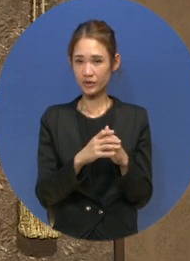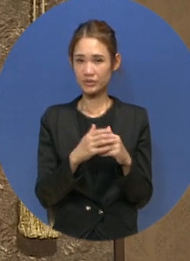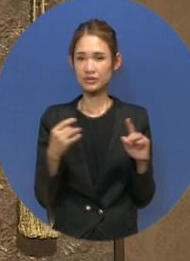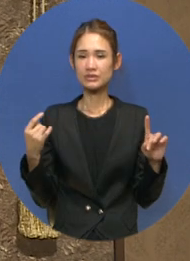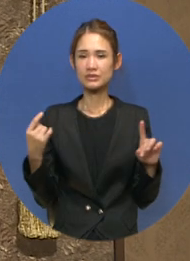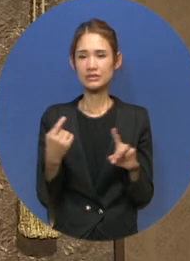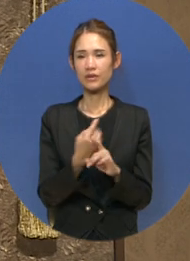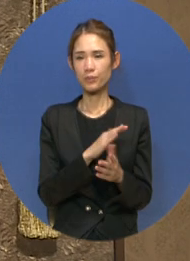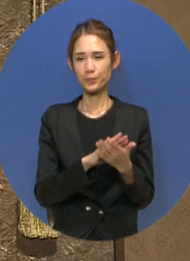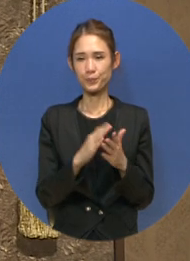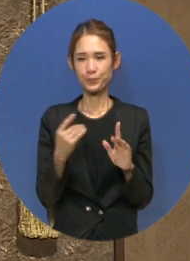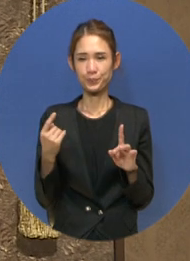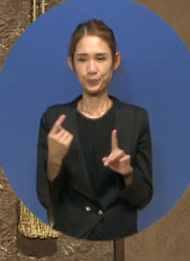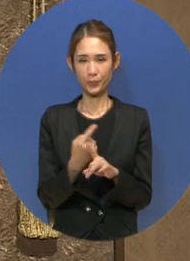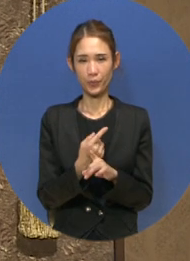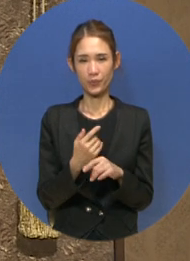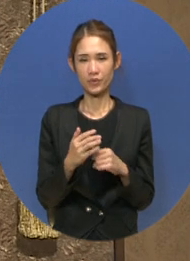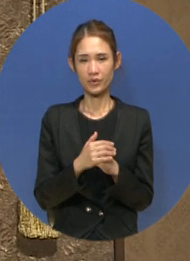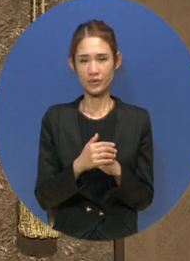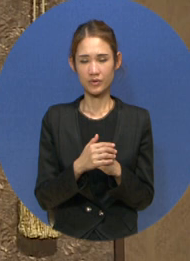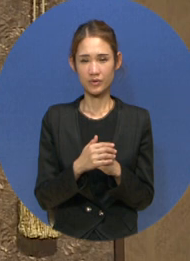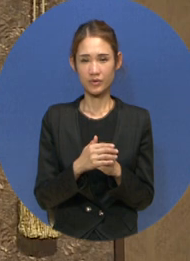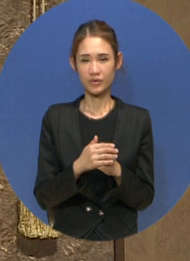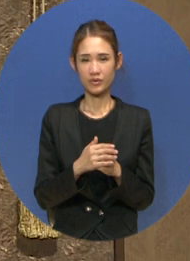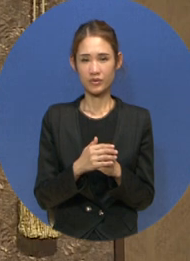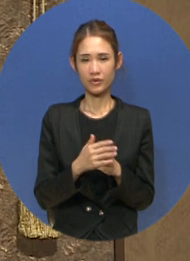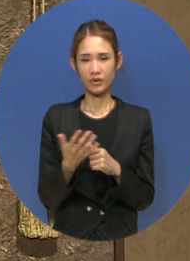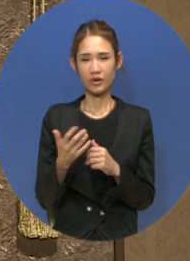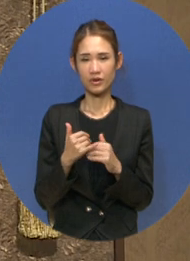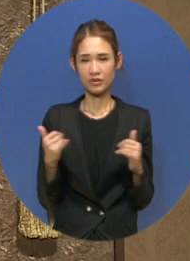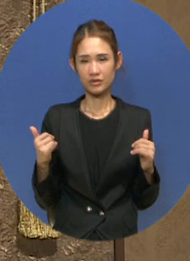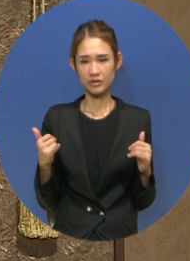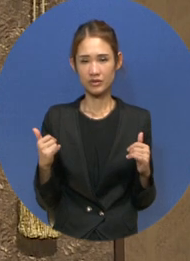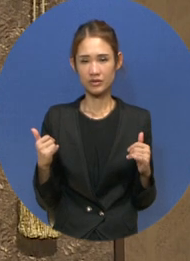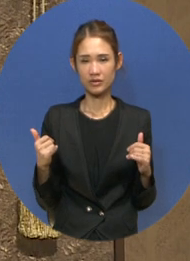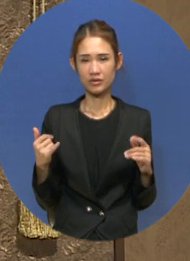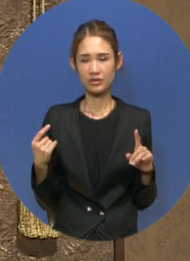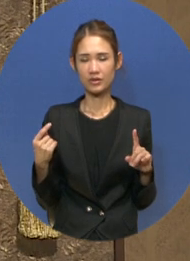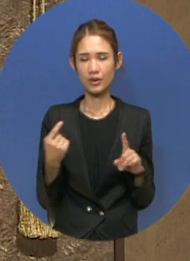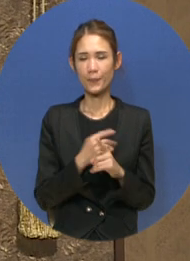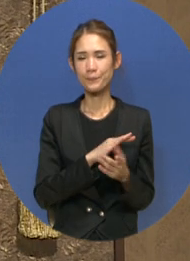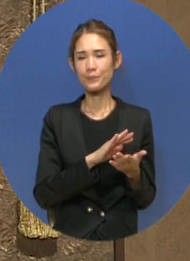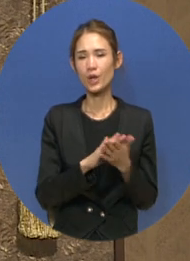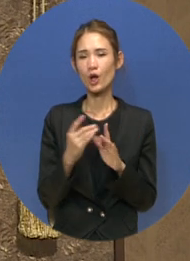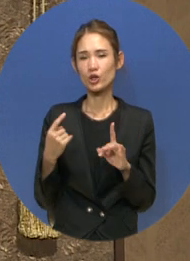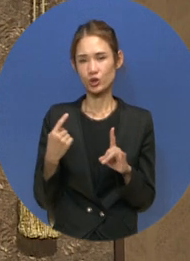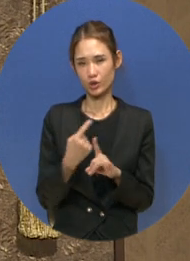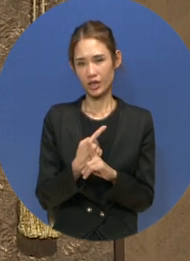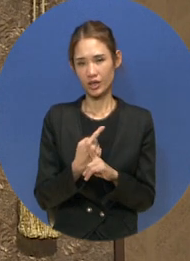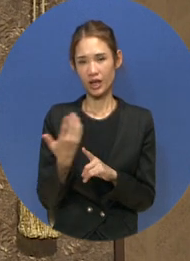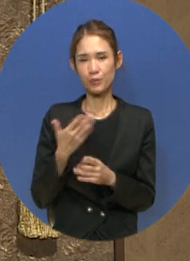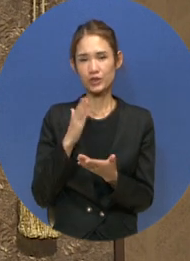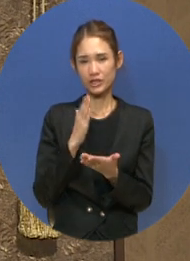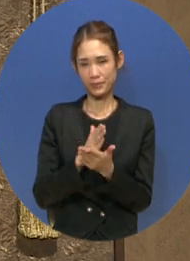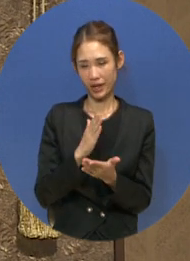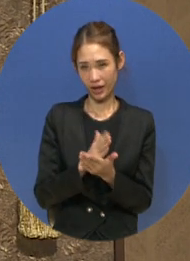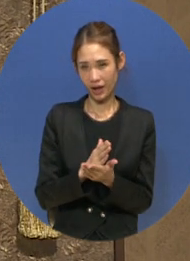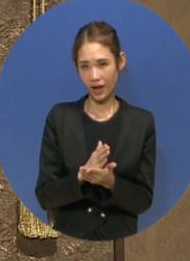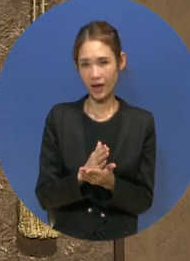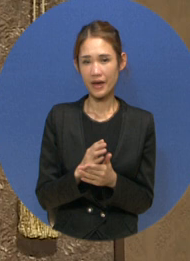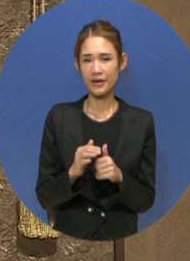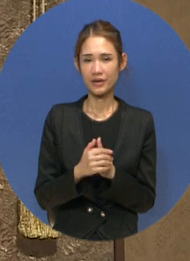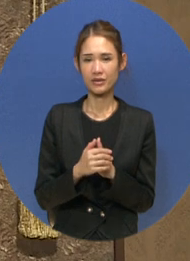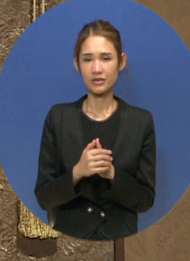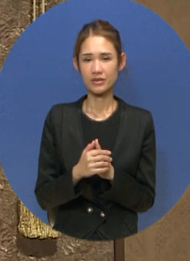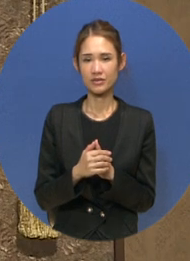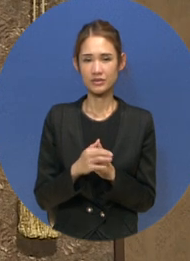체인지다. 그러니까 sick person, 아픈 사람을 변화시켜서 아프지 않도록 해주고